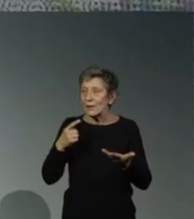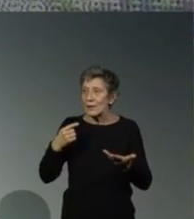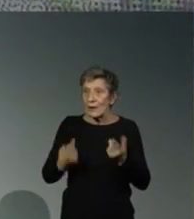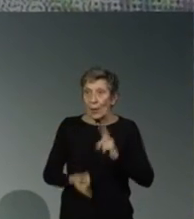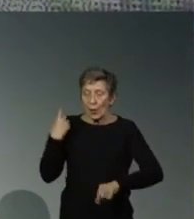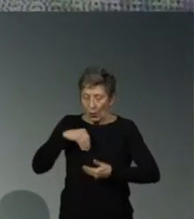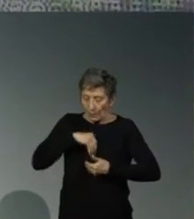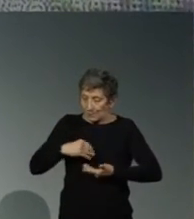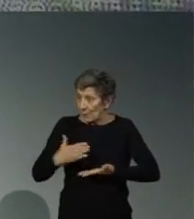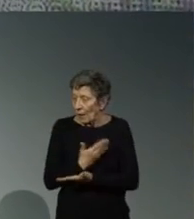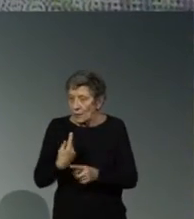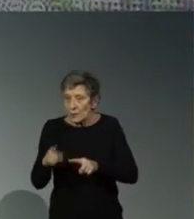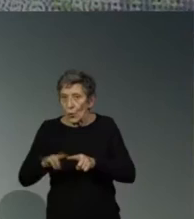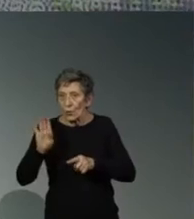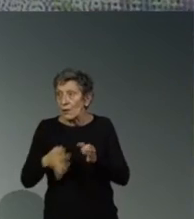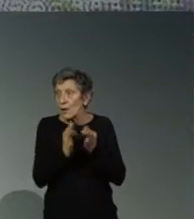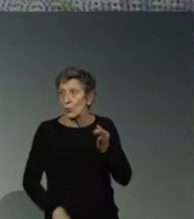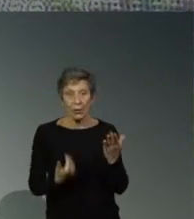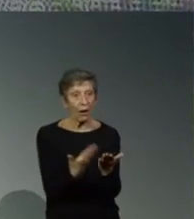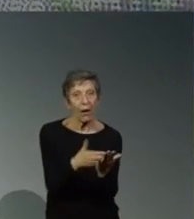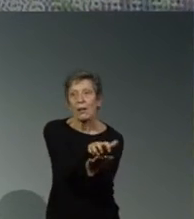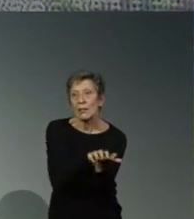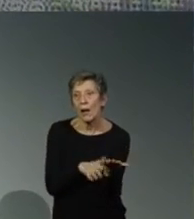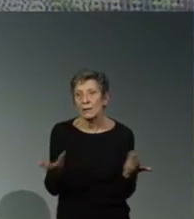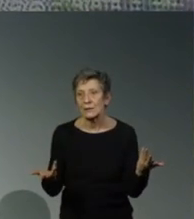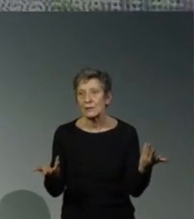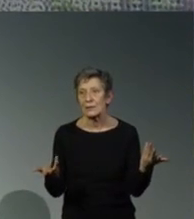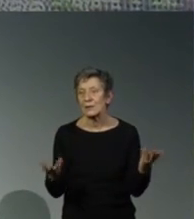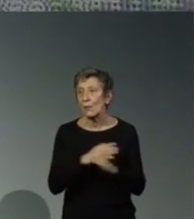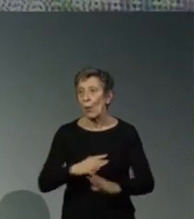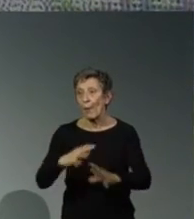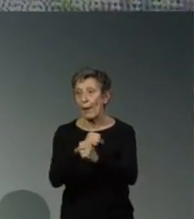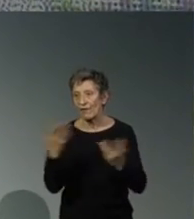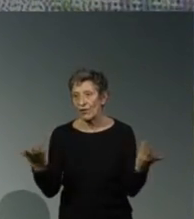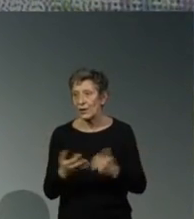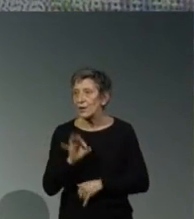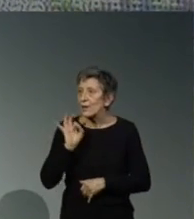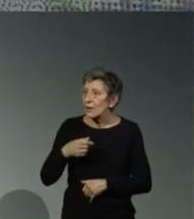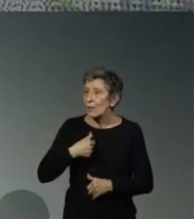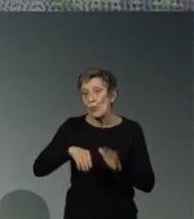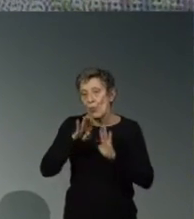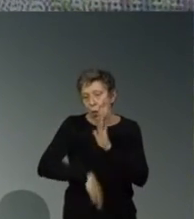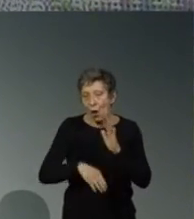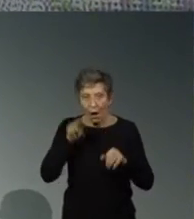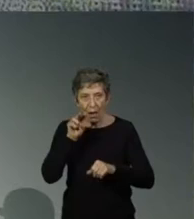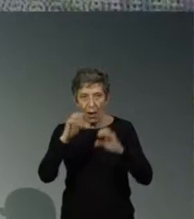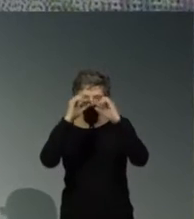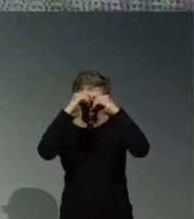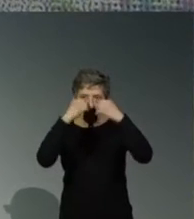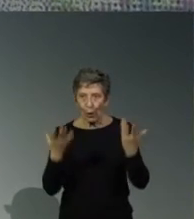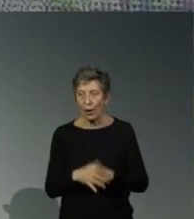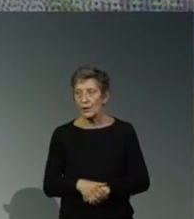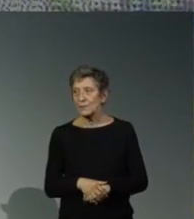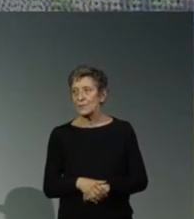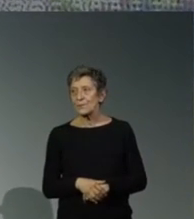dont le texte est une ouais. Et bon, bref, tout ça pour dire que ouais, j'ai moins utilisé Google finalement que.